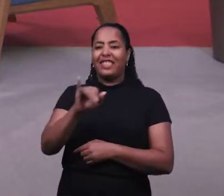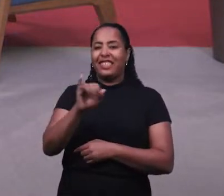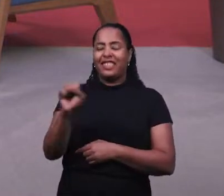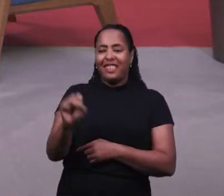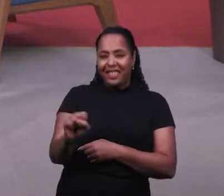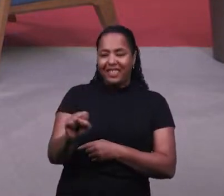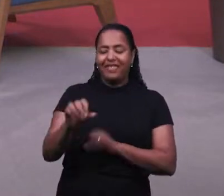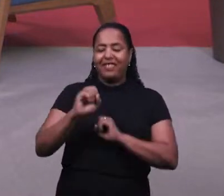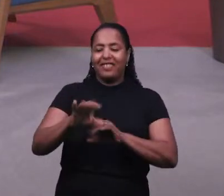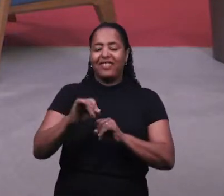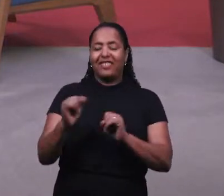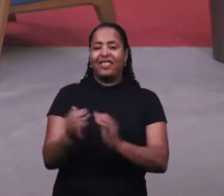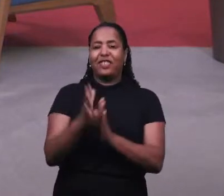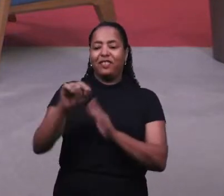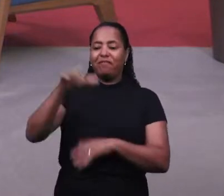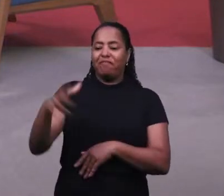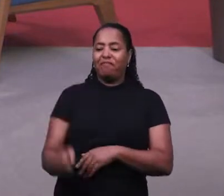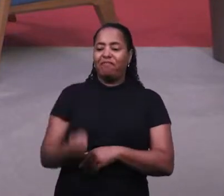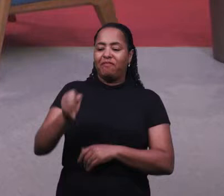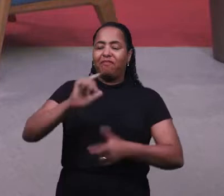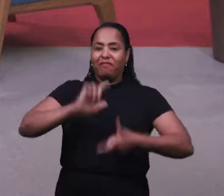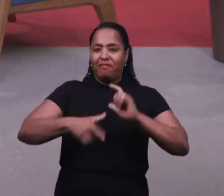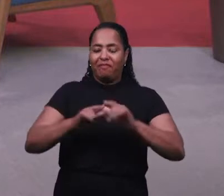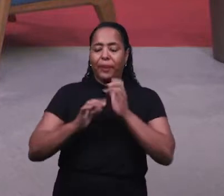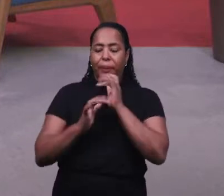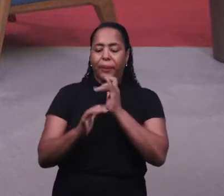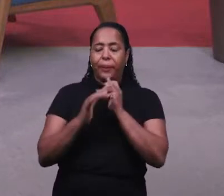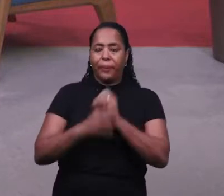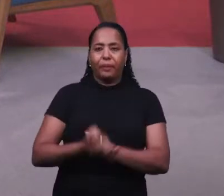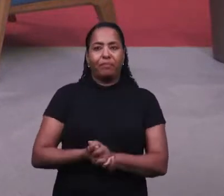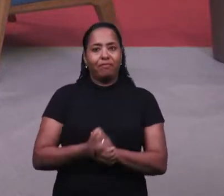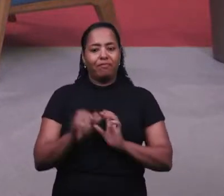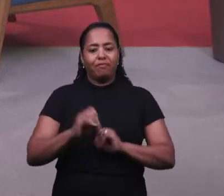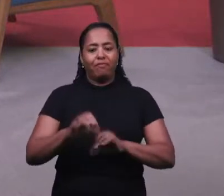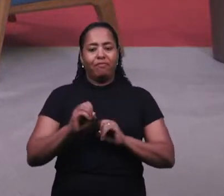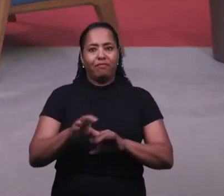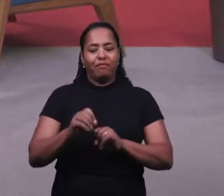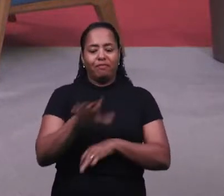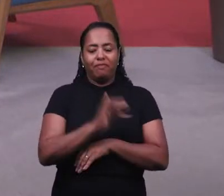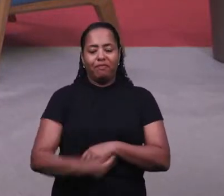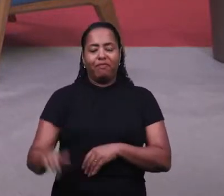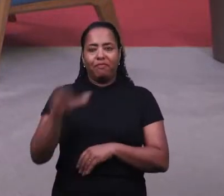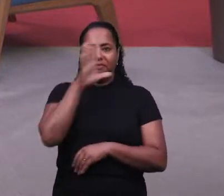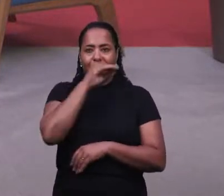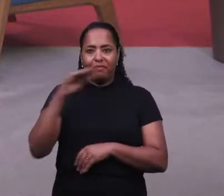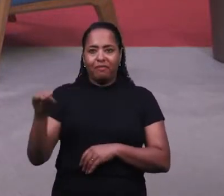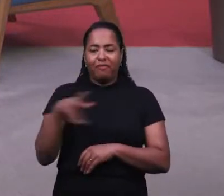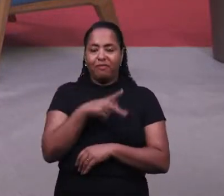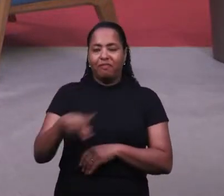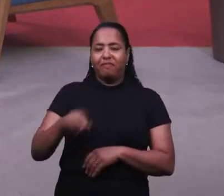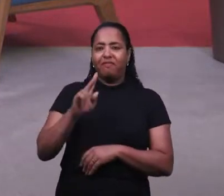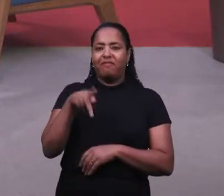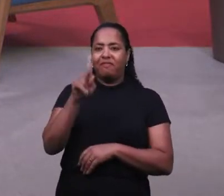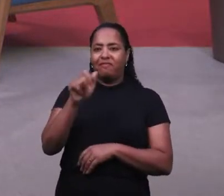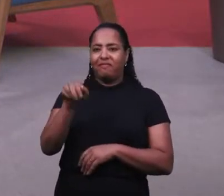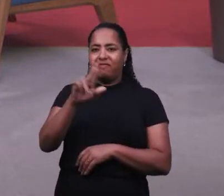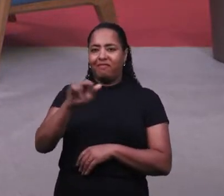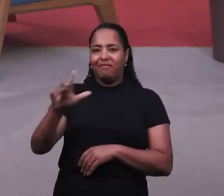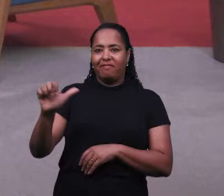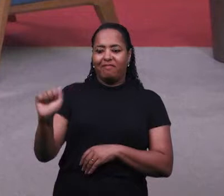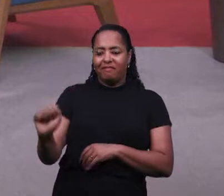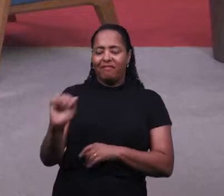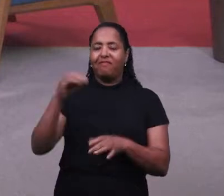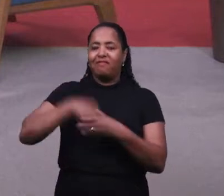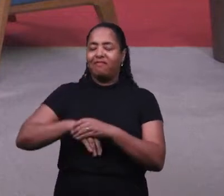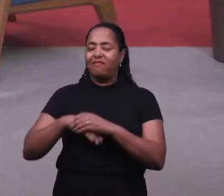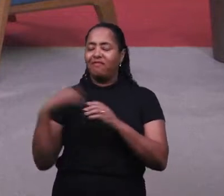nous enseignera la louange au berger d'Israël. Maintenant, pour la flûte douce. Et dans l'étude pour les enfants intermédiaires et adolescents, la